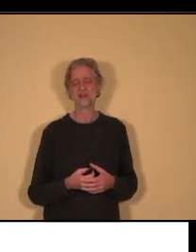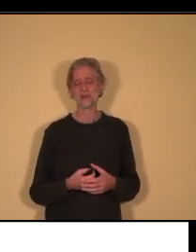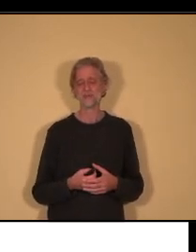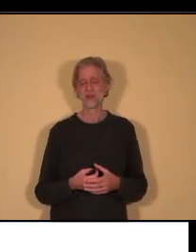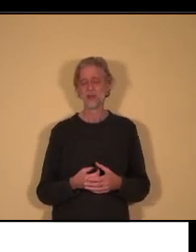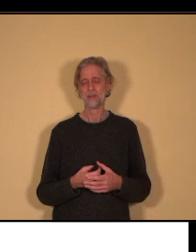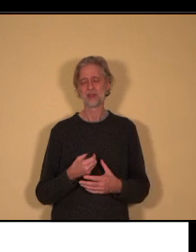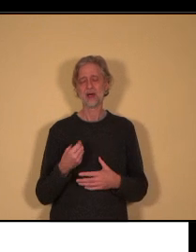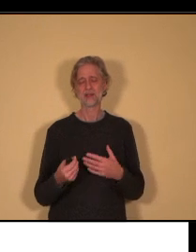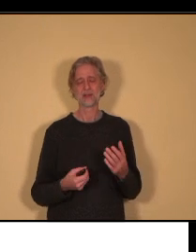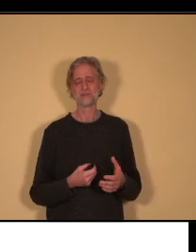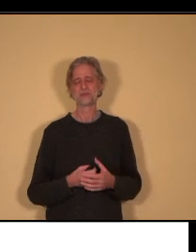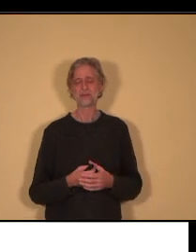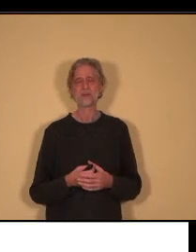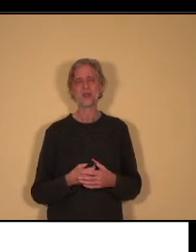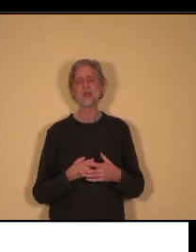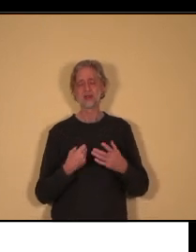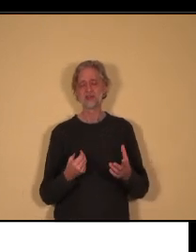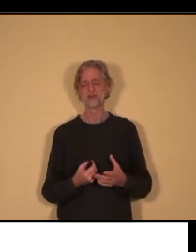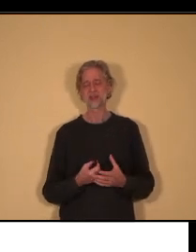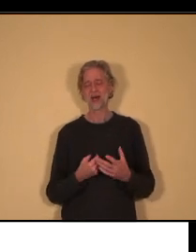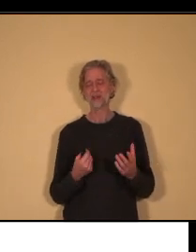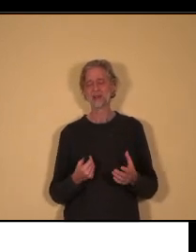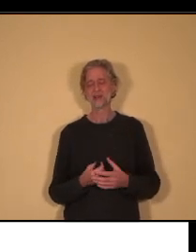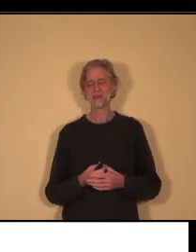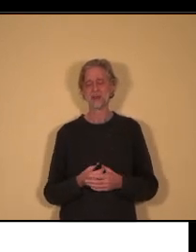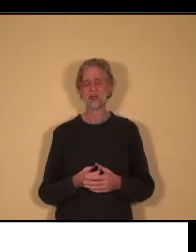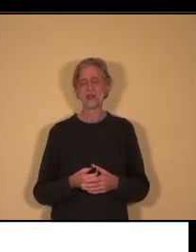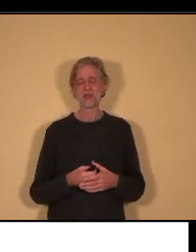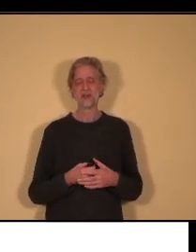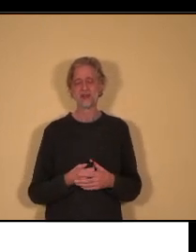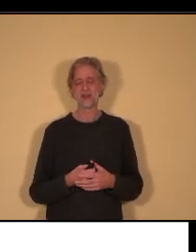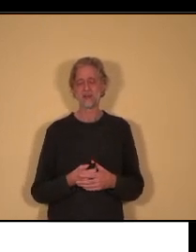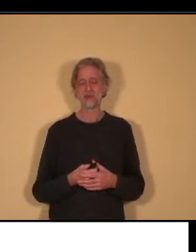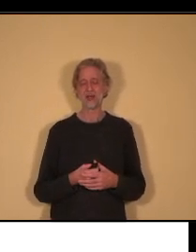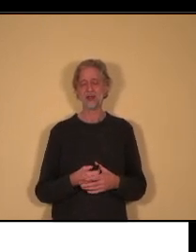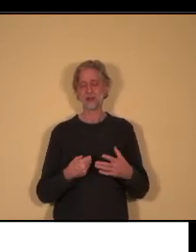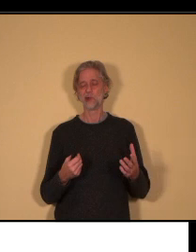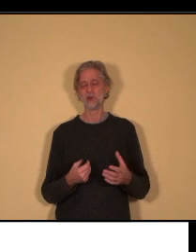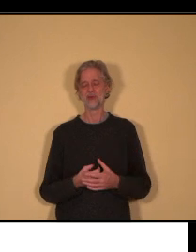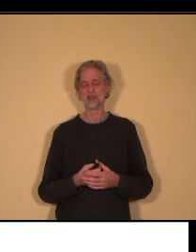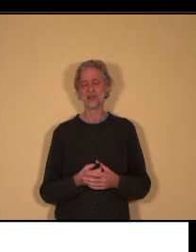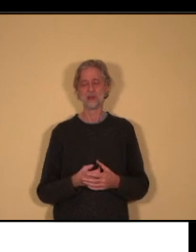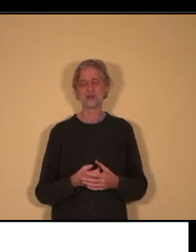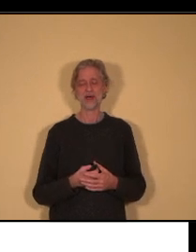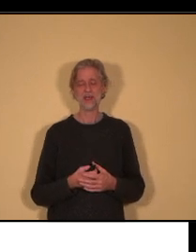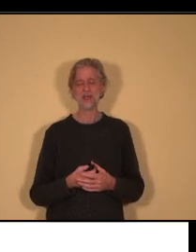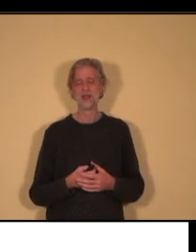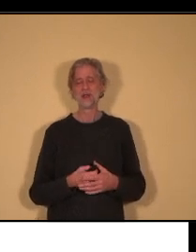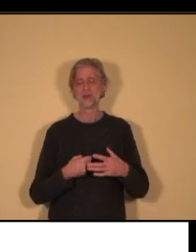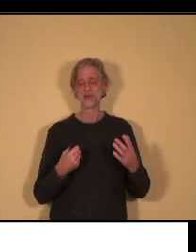Bio-Sabatier-Prozess betrachtet. Das Substrat ist in dem Fall unser